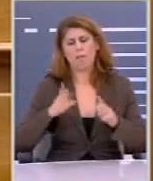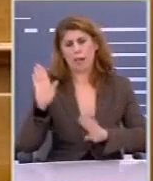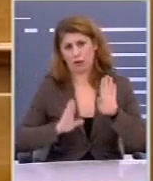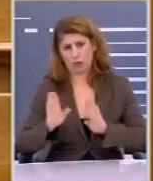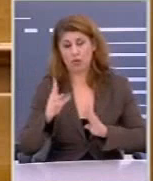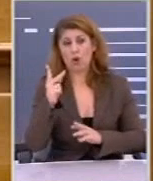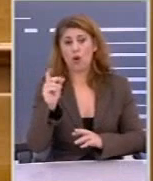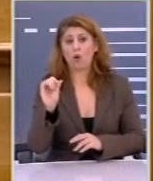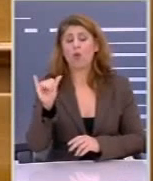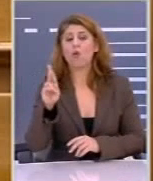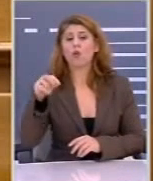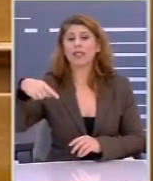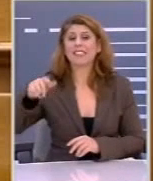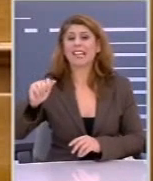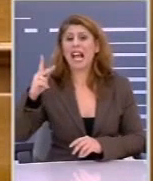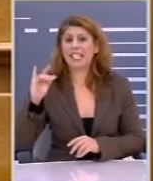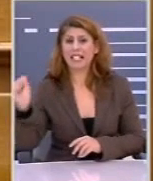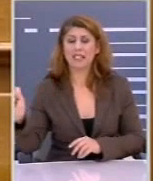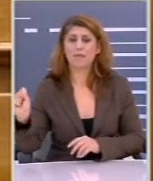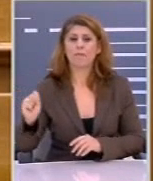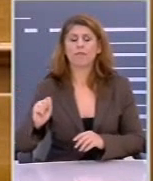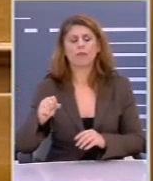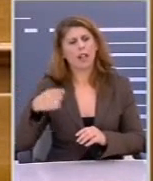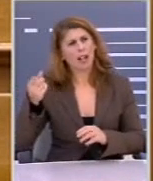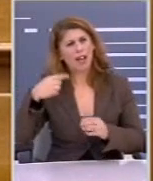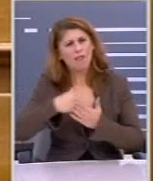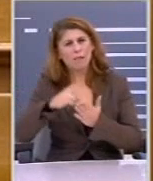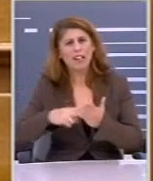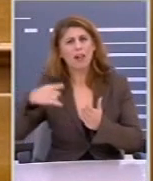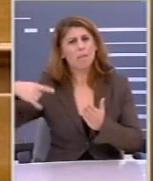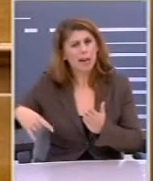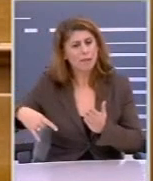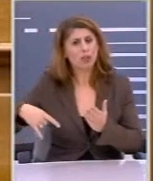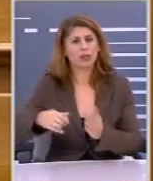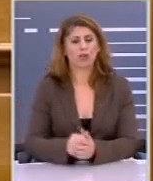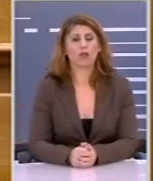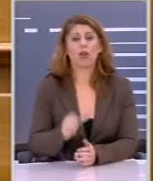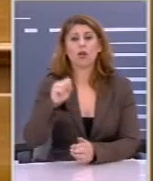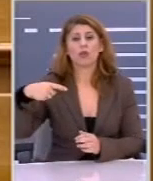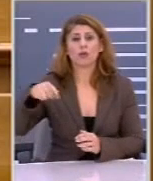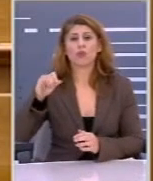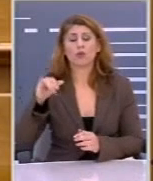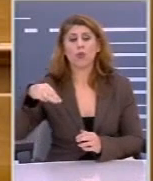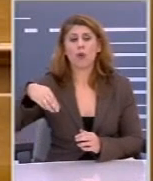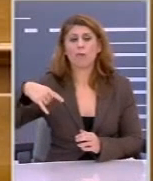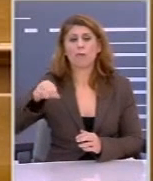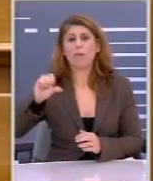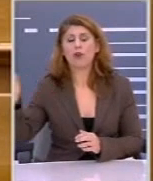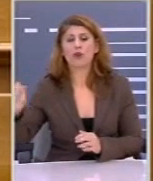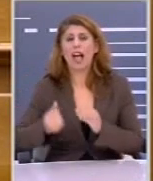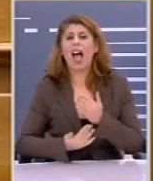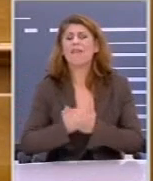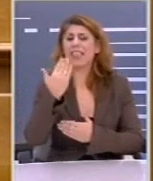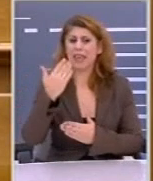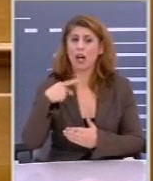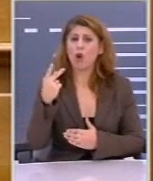Ιάννης Κουρτάκης, εκδότης και μεγαλομέτοχος των Παραπολιτικών και Παραένα. Δημήτριος Τούμπος, διευθύνων σύμβουλος εκδοτική εταιρεία Αυγή.